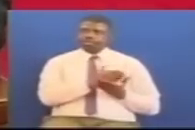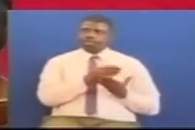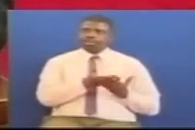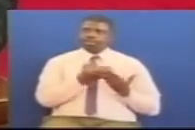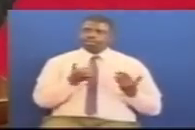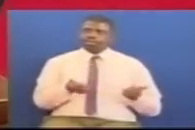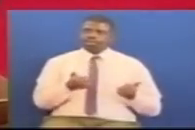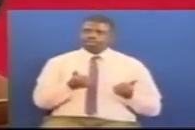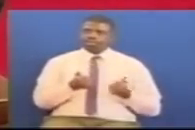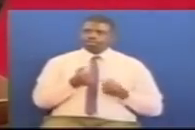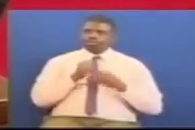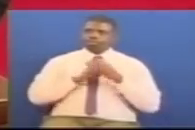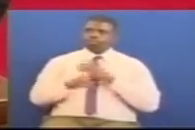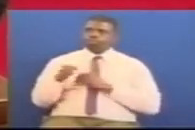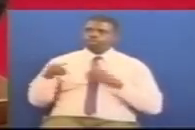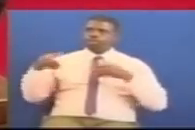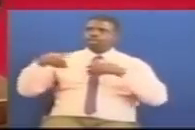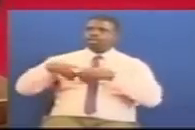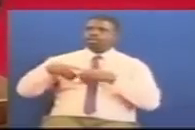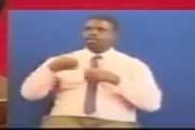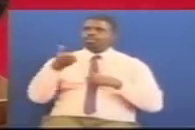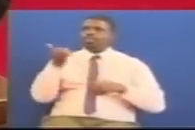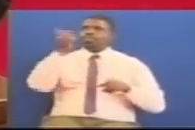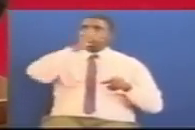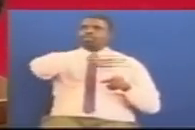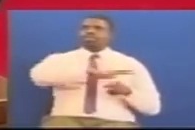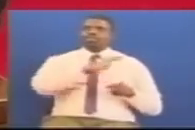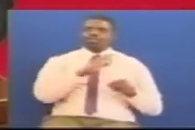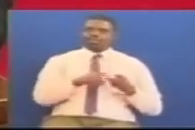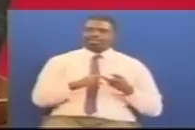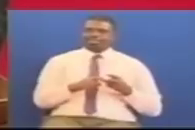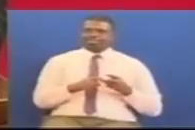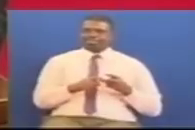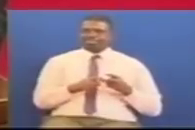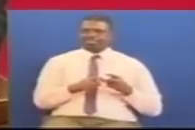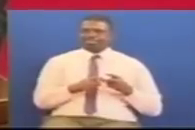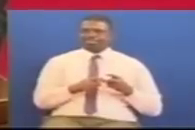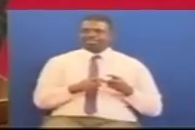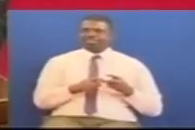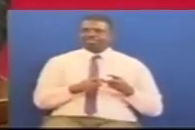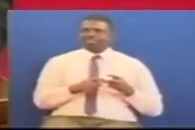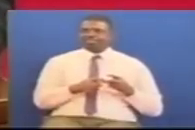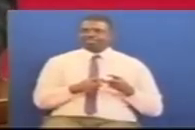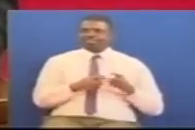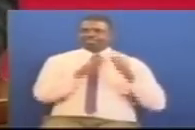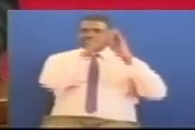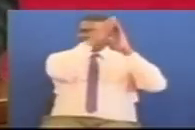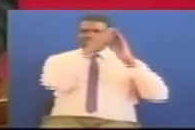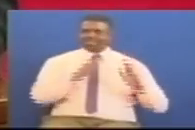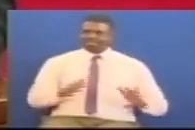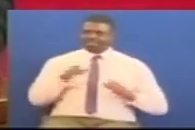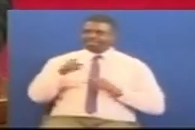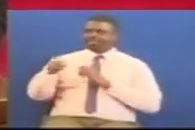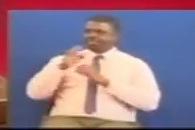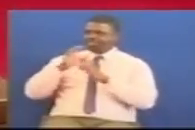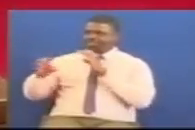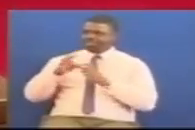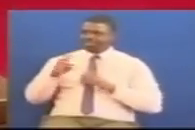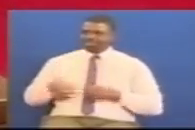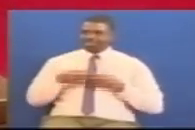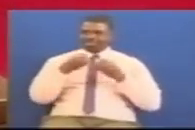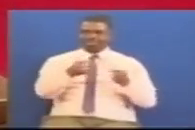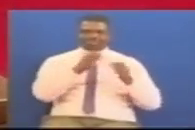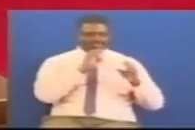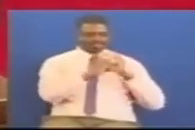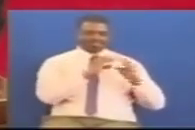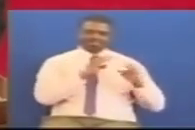tunakwenda kutuma timu ya wataalamu kuhakikisha wanarekebisha minara hiyo ya mawasiliano ili iweze kutoa mawasiliano